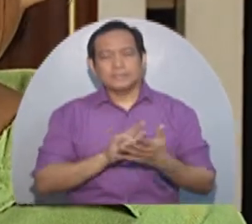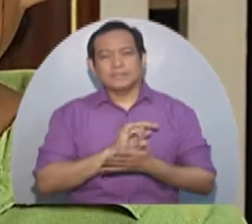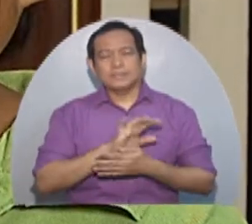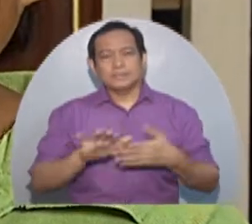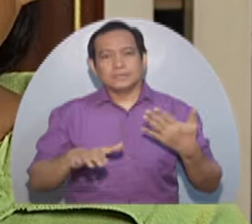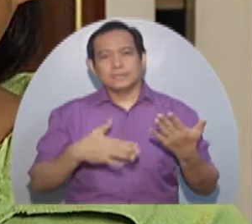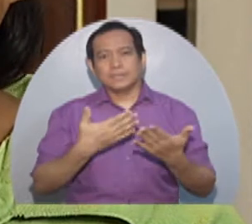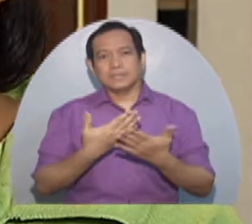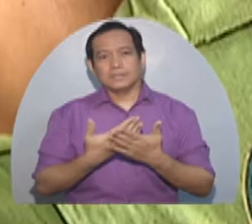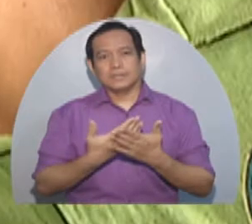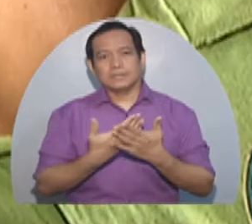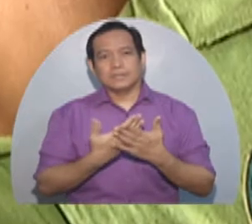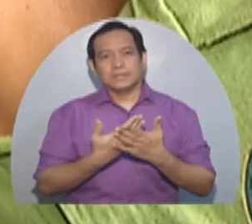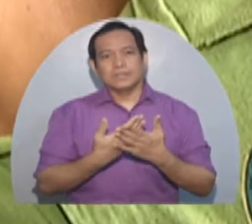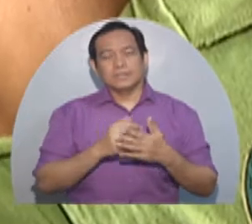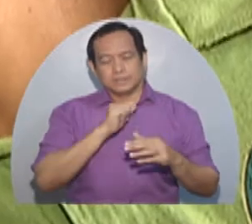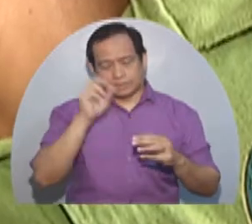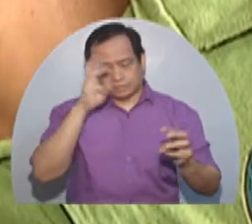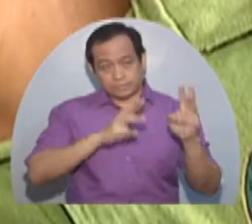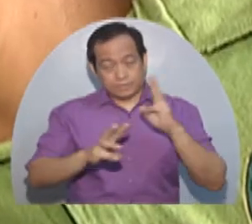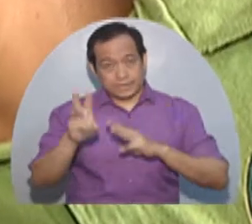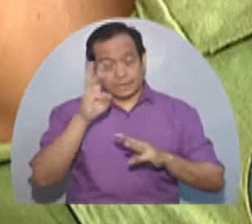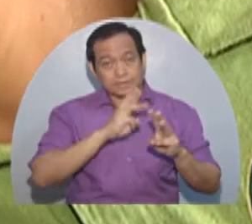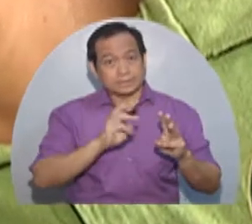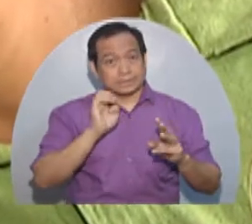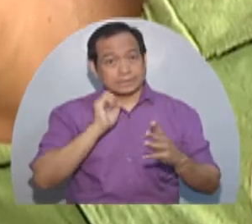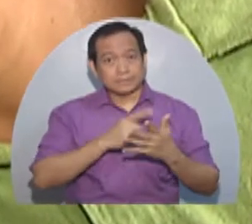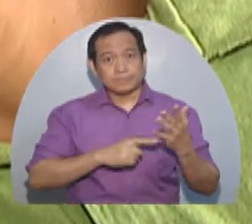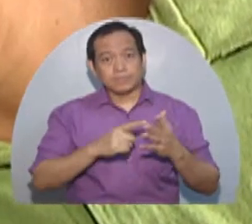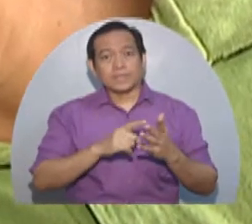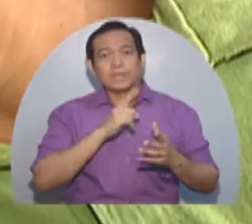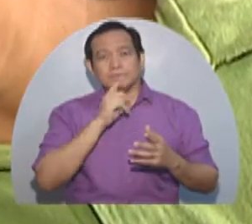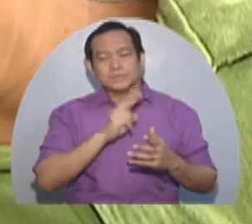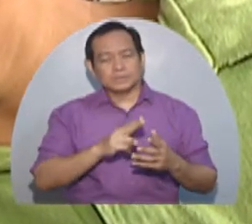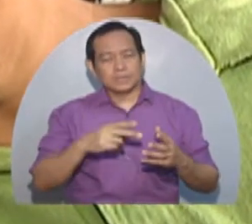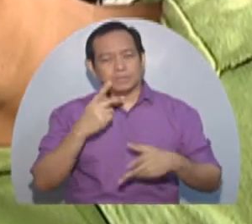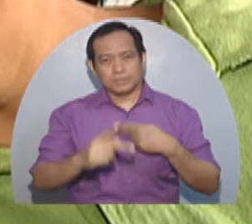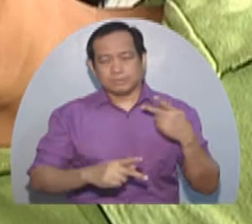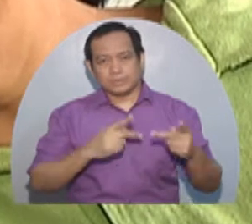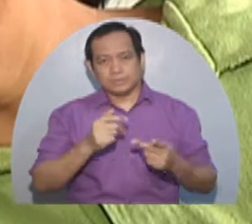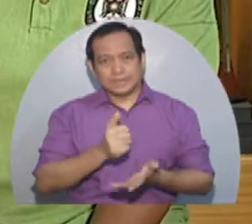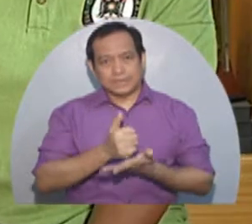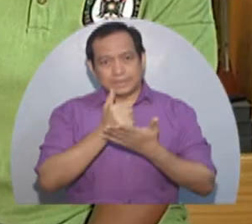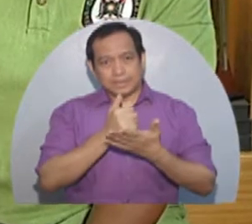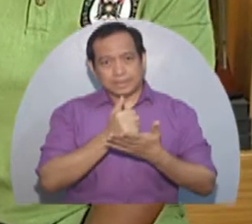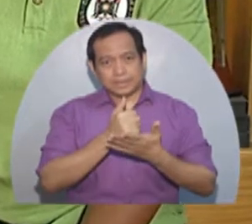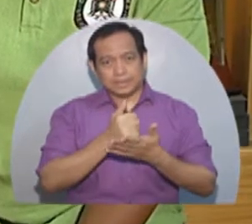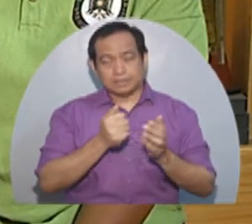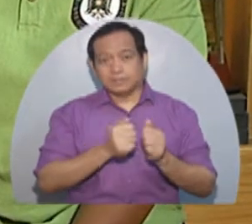Yun lang po. Aling Lena, huwag kayong mag-alala. Nasisiguro ko na meron pong tutugon sa inyong